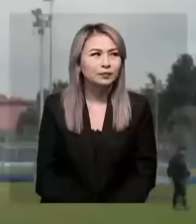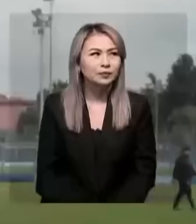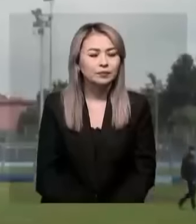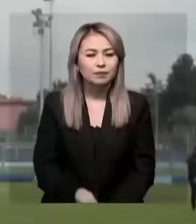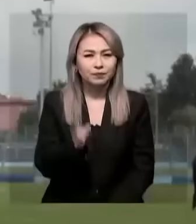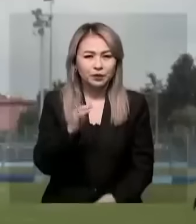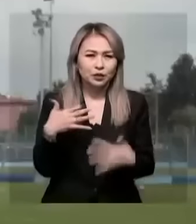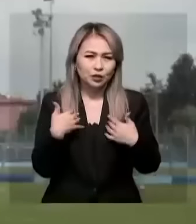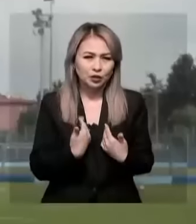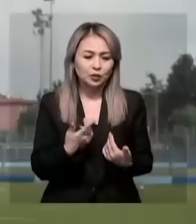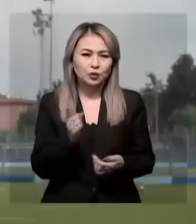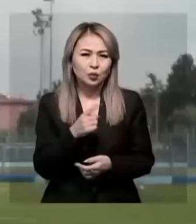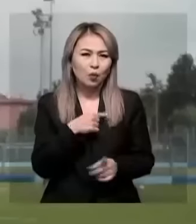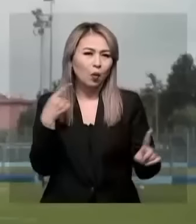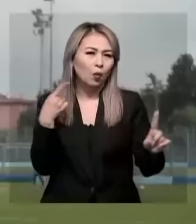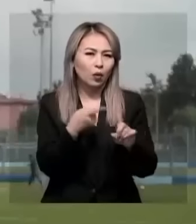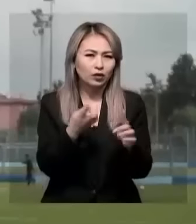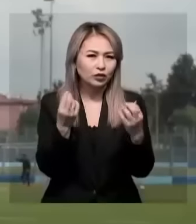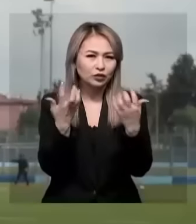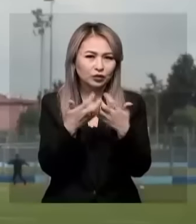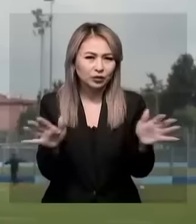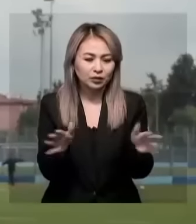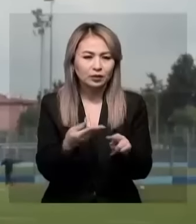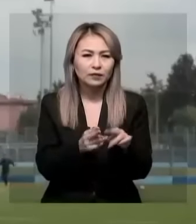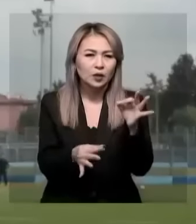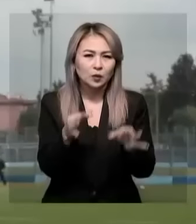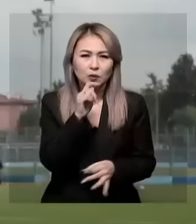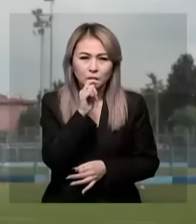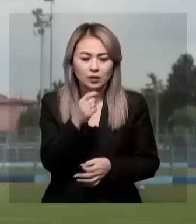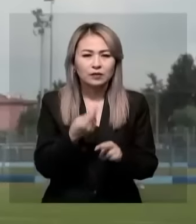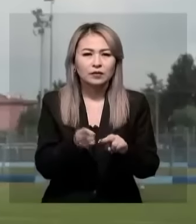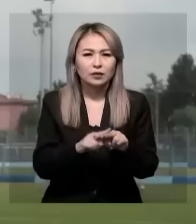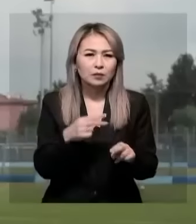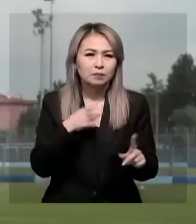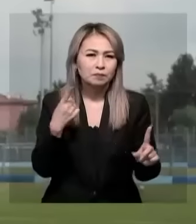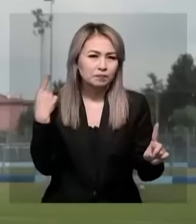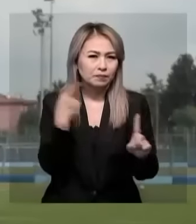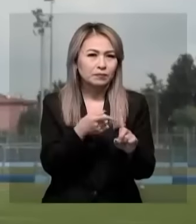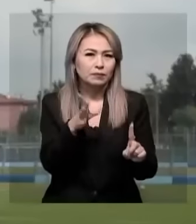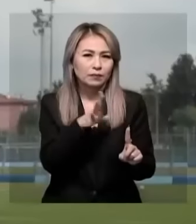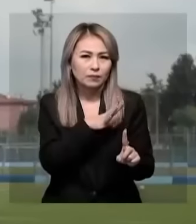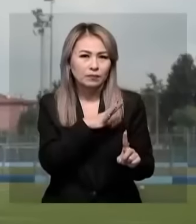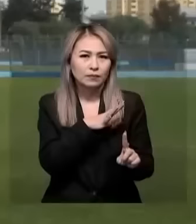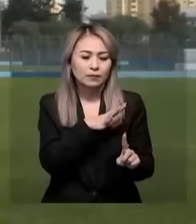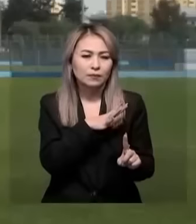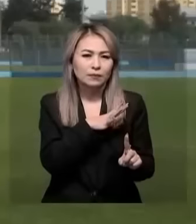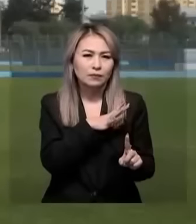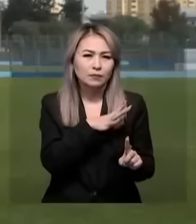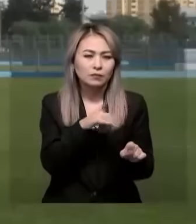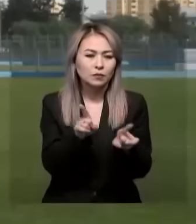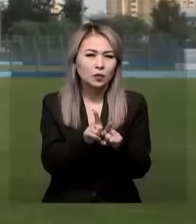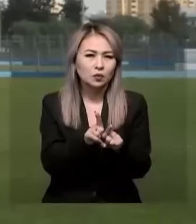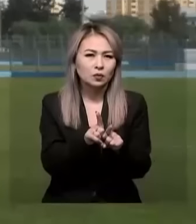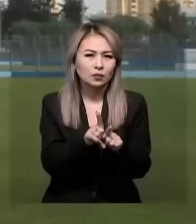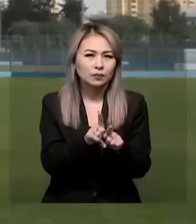орай голымды санама қойды. Бірінші ойымда, бірінші голымды салды едім. Қатты салғым келіп еді. Бірақ